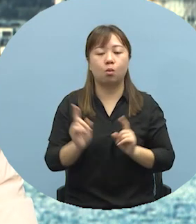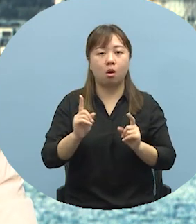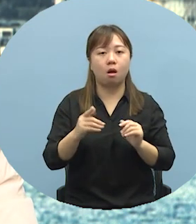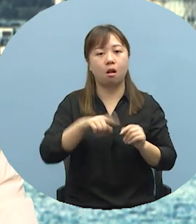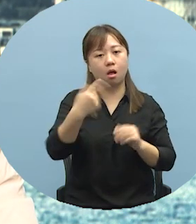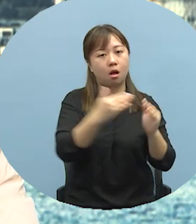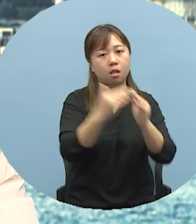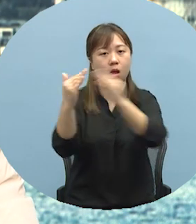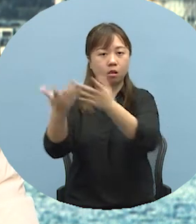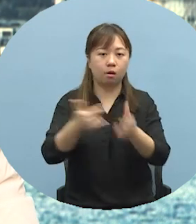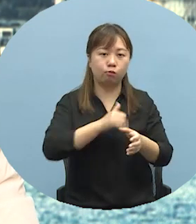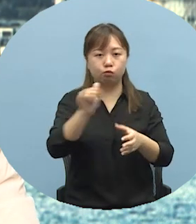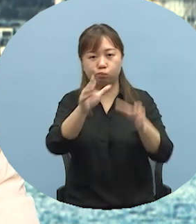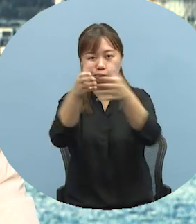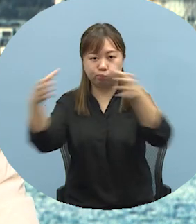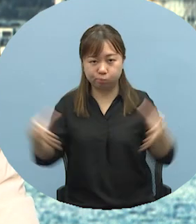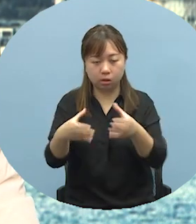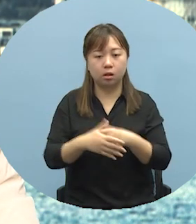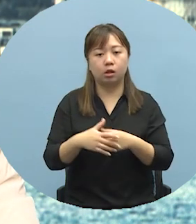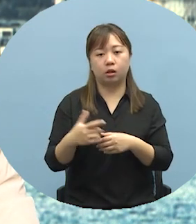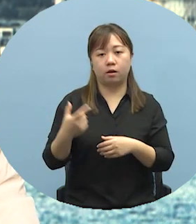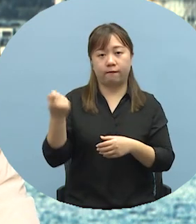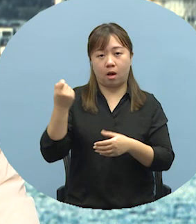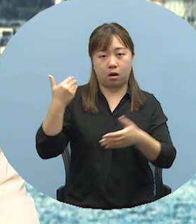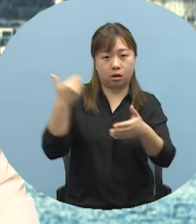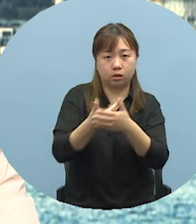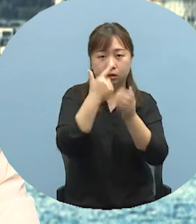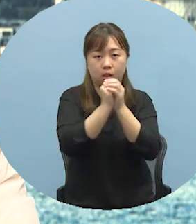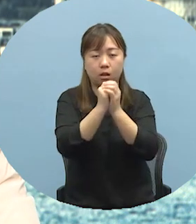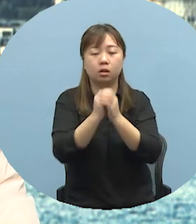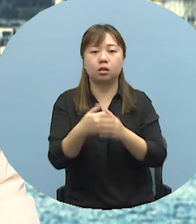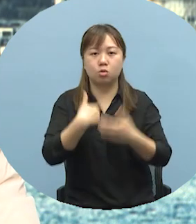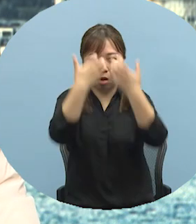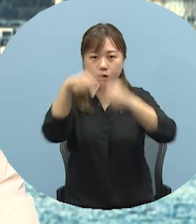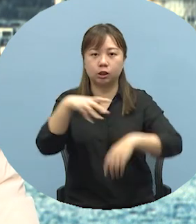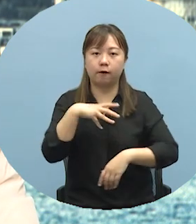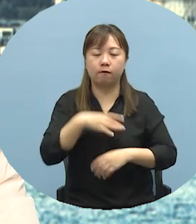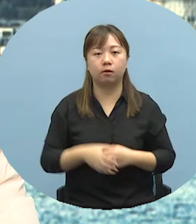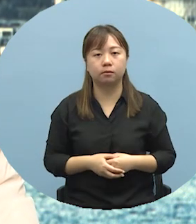家庭嘅個案。咁嚟緊新年咧，就希望大家都留意有呢種情